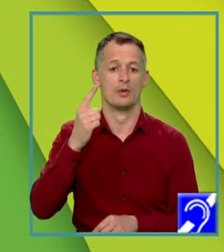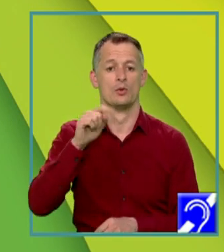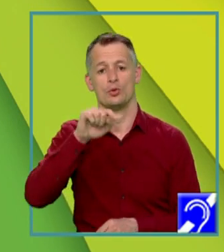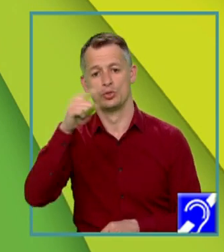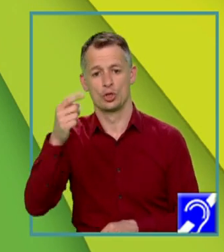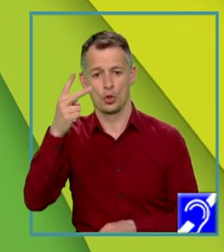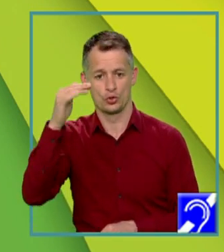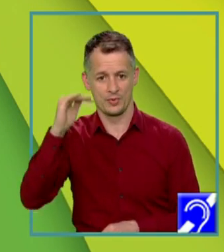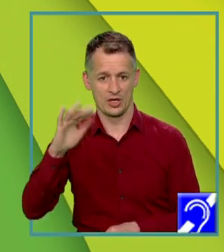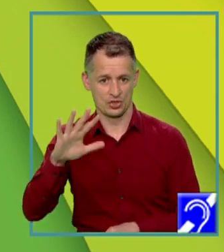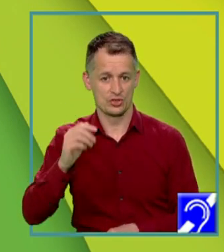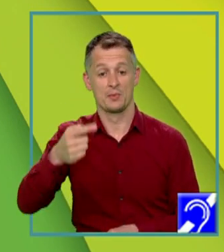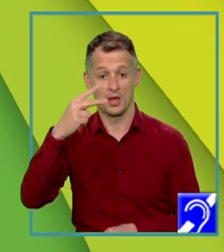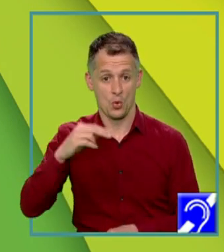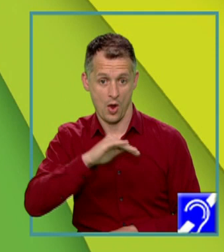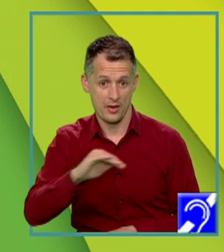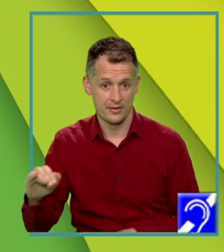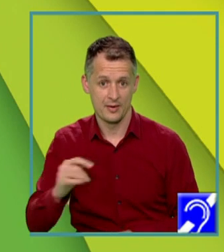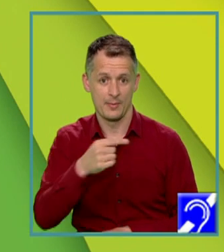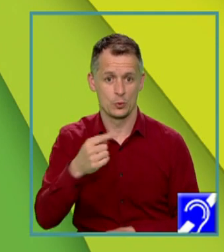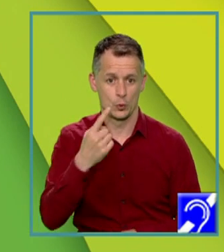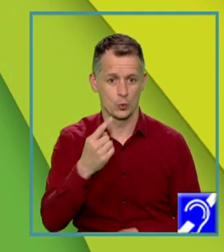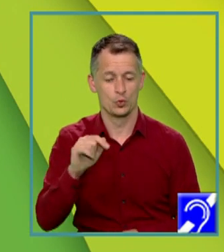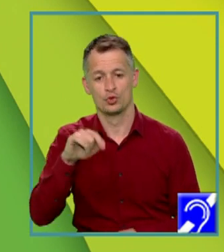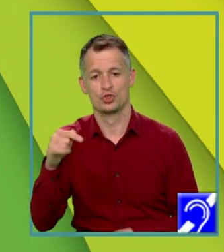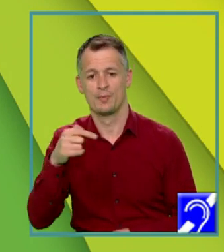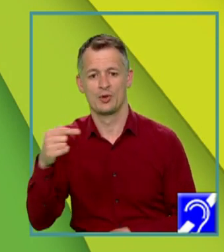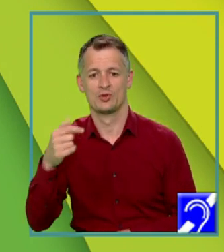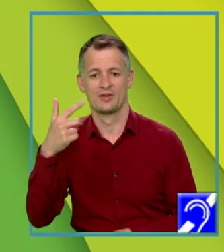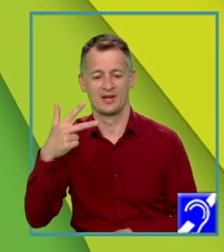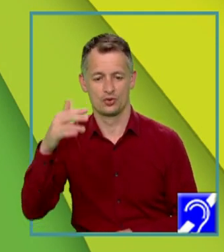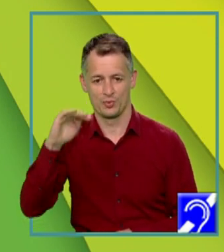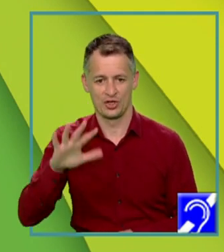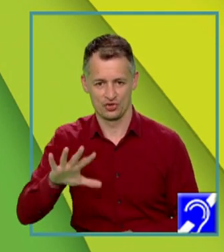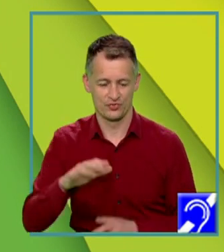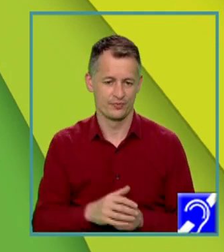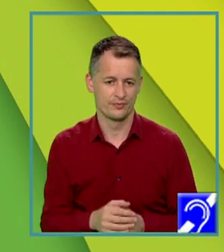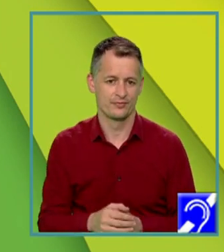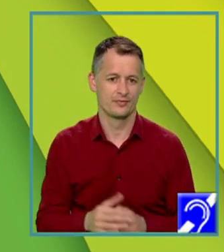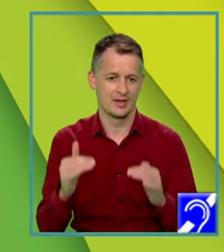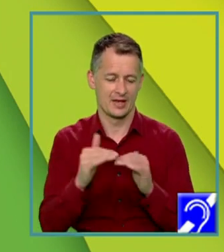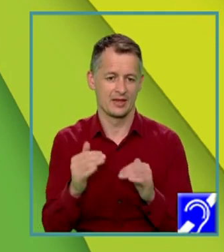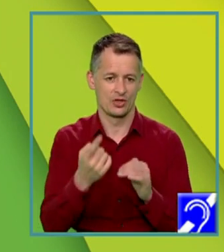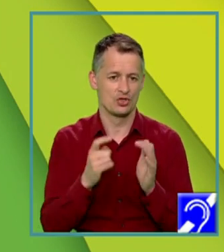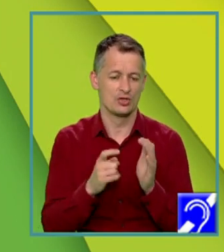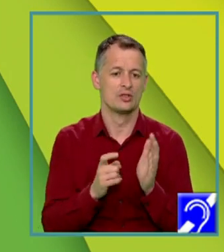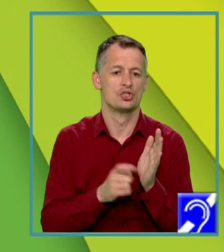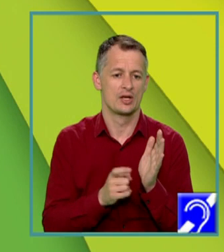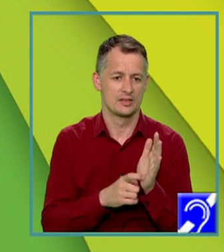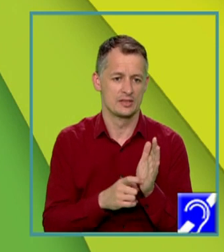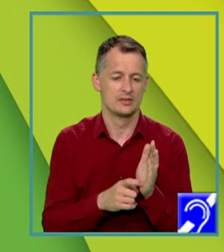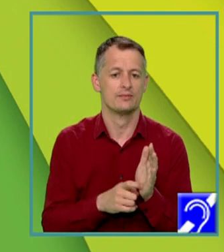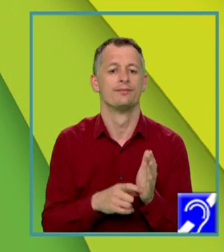supra 5 și pe linia a doua elementele minus 1 și 3 supra 5 egal itatea din enunțul cerinței este